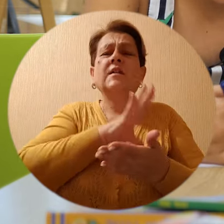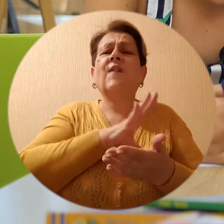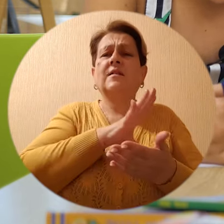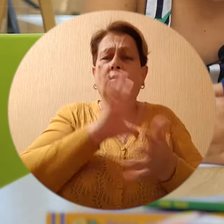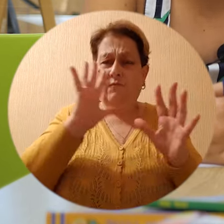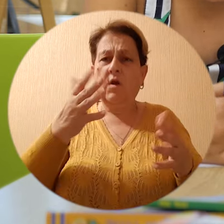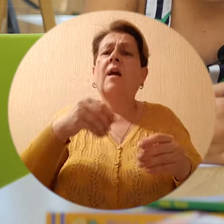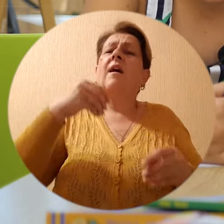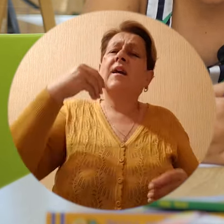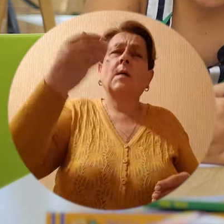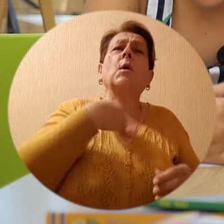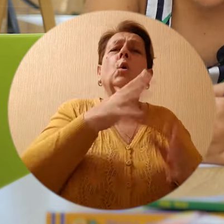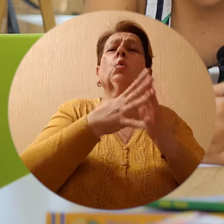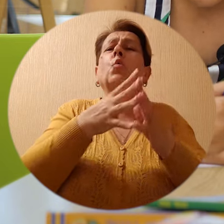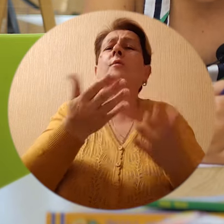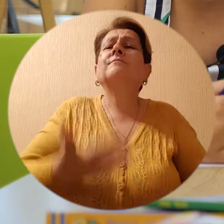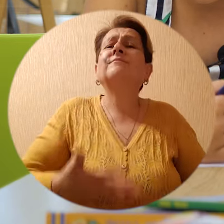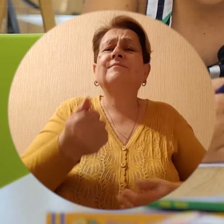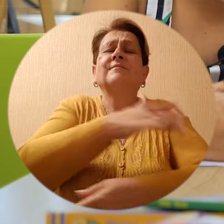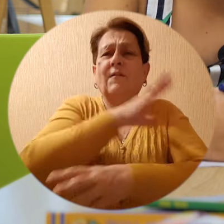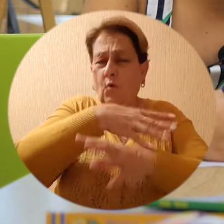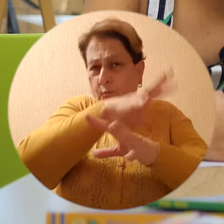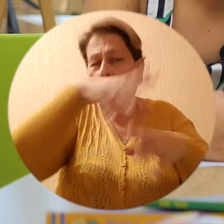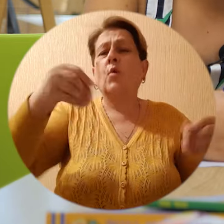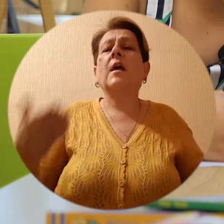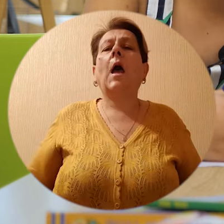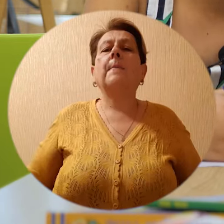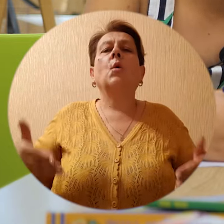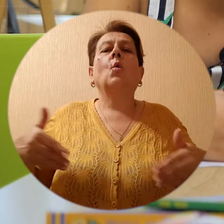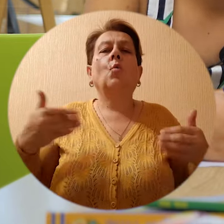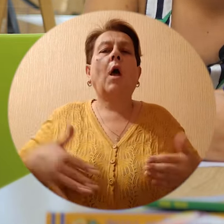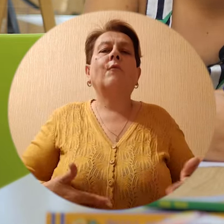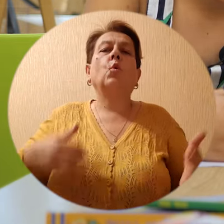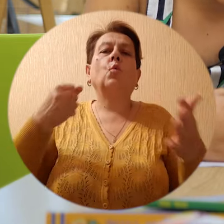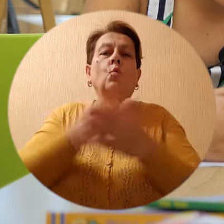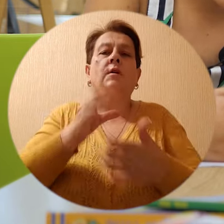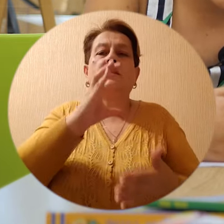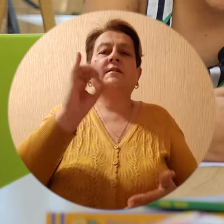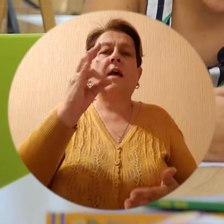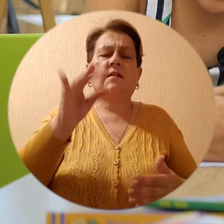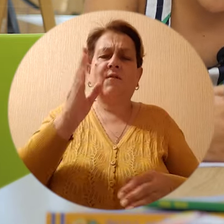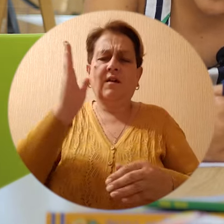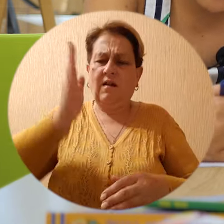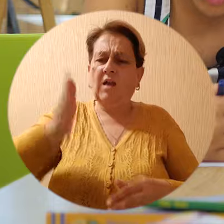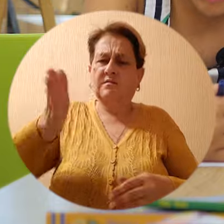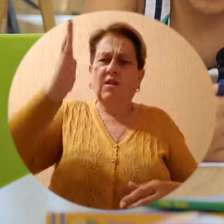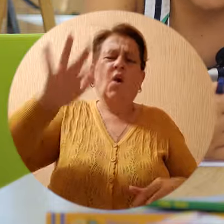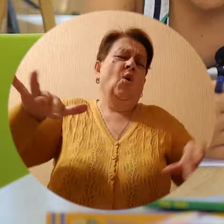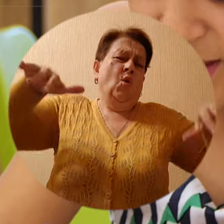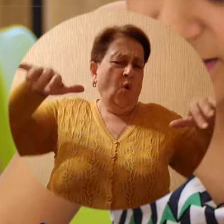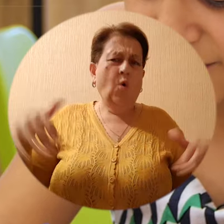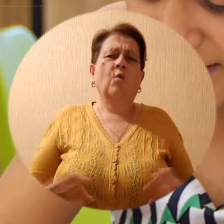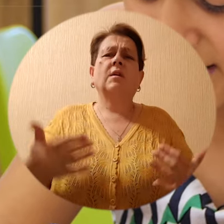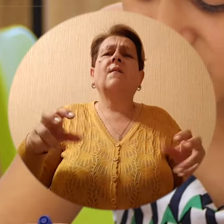մի մասը կտայ մեր գյուղի մշակներին, թող բոլորն էլ ապրեն ուրախ ու կուշտ»։ Ստանիսլավը կացինը տանել բերելուց